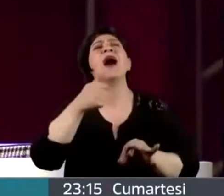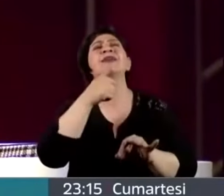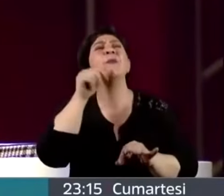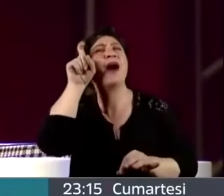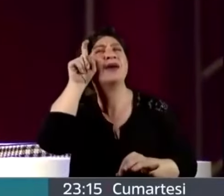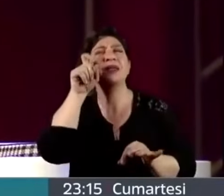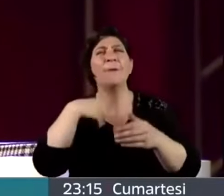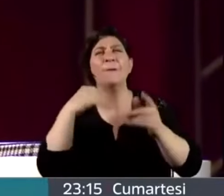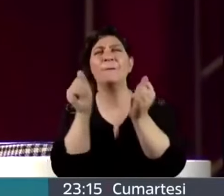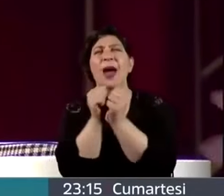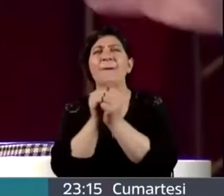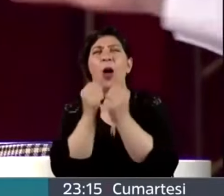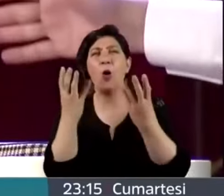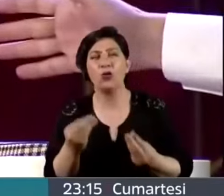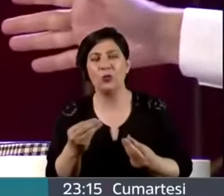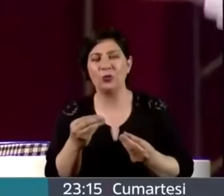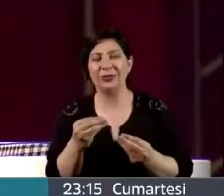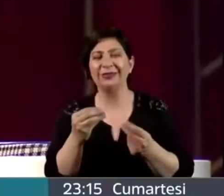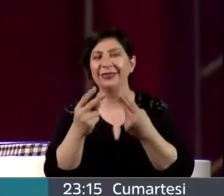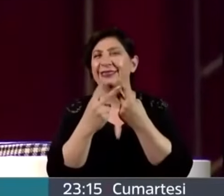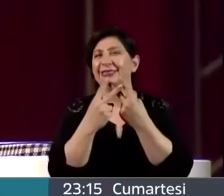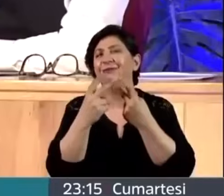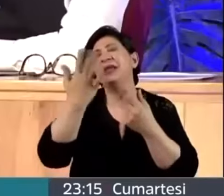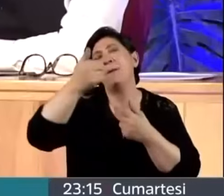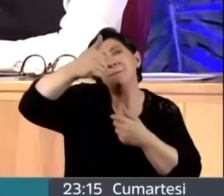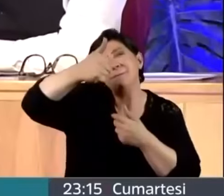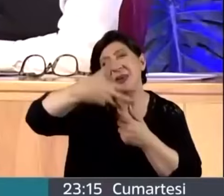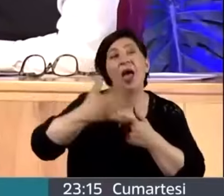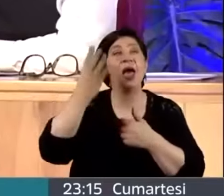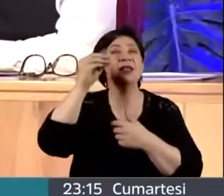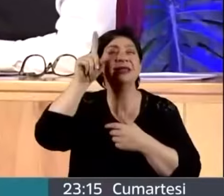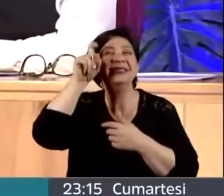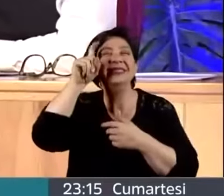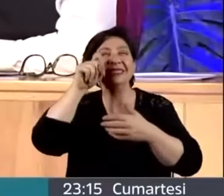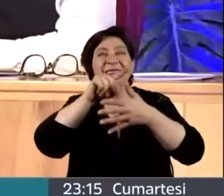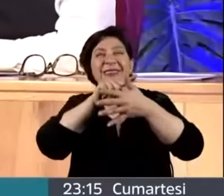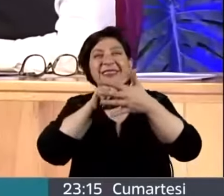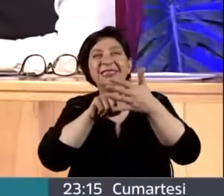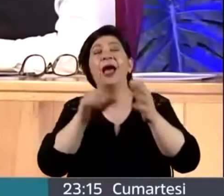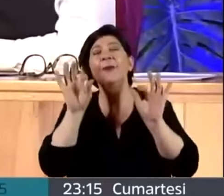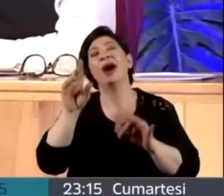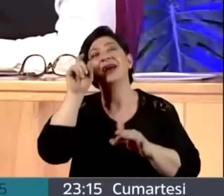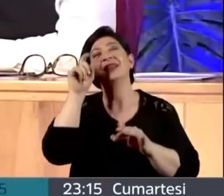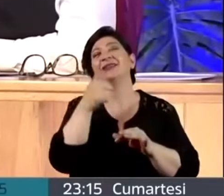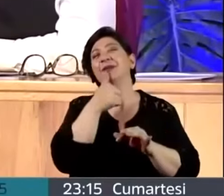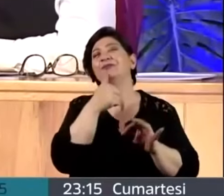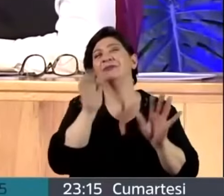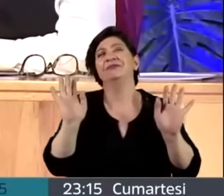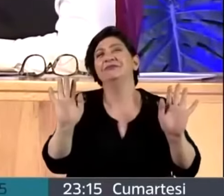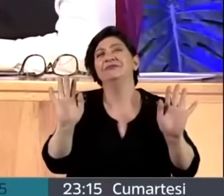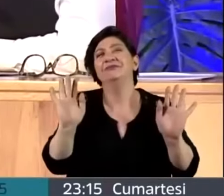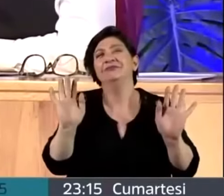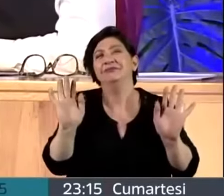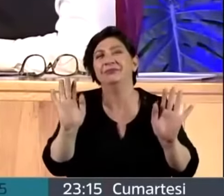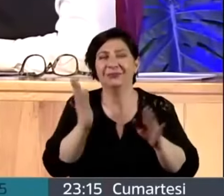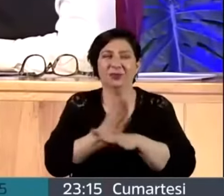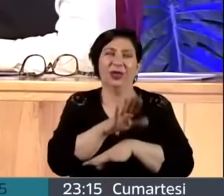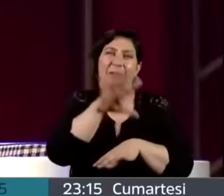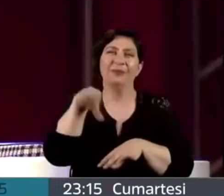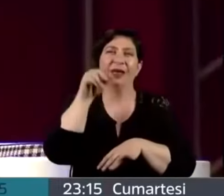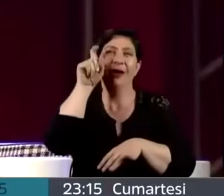adamlarla beraberdim? Yani bir sıralama yapar mısınız mesela en zekiden en geri zekalıya kadar? Akıllı adamlardı. Ha? Akıllıydı. Yani